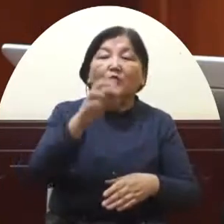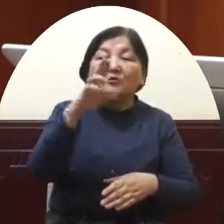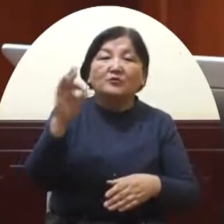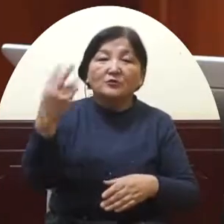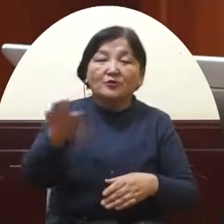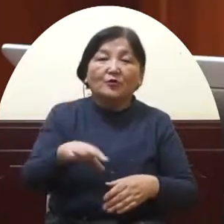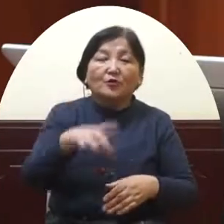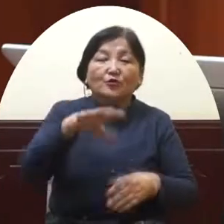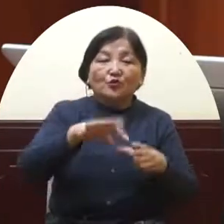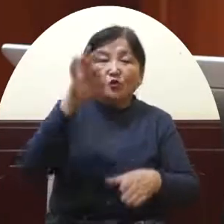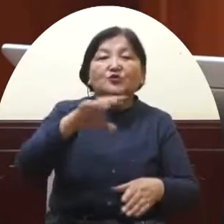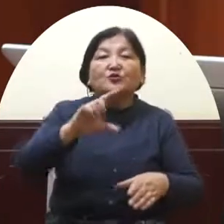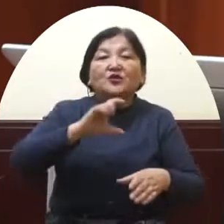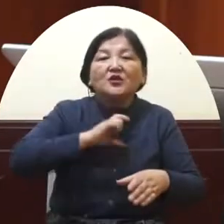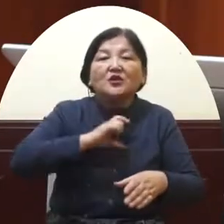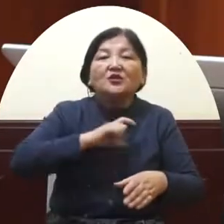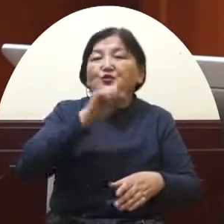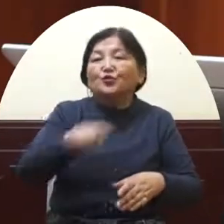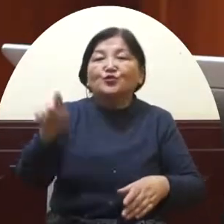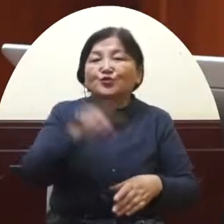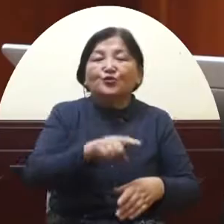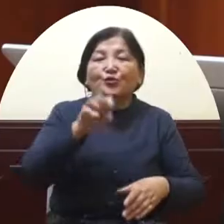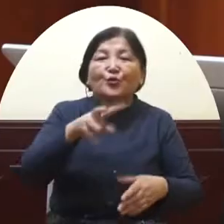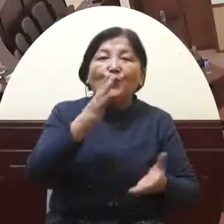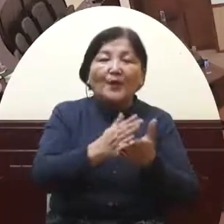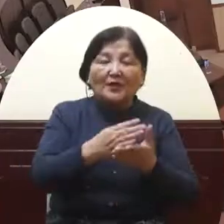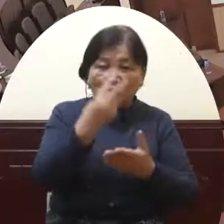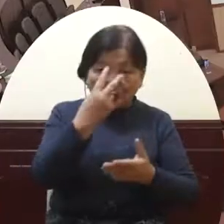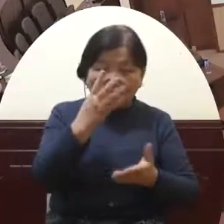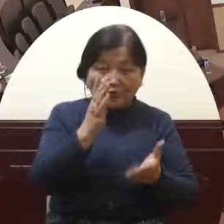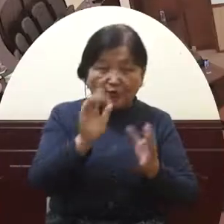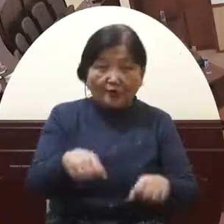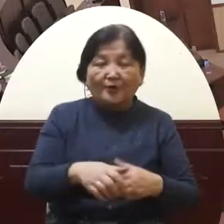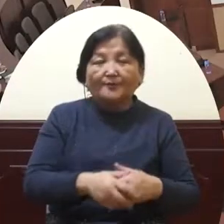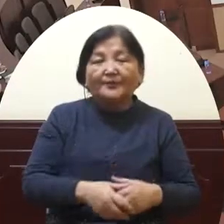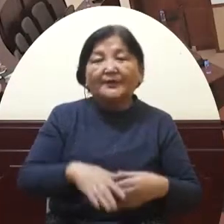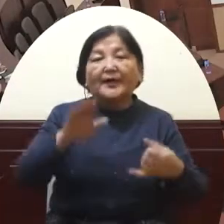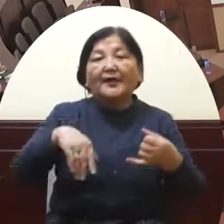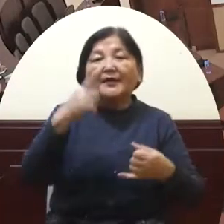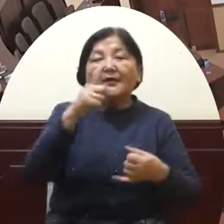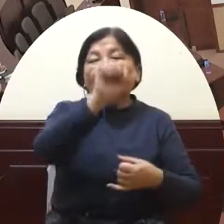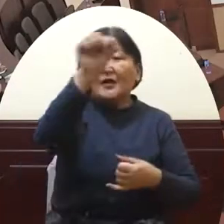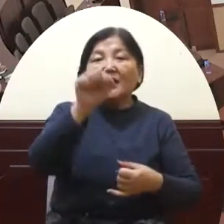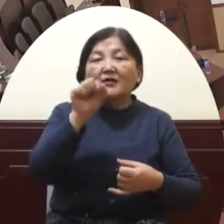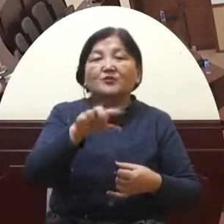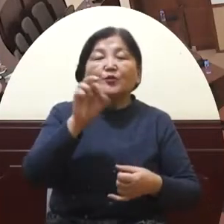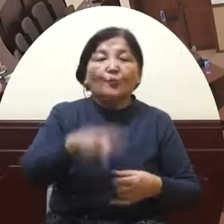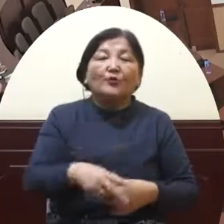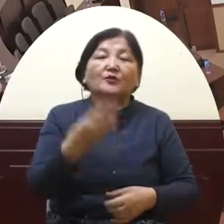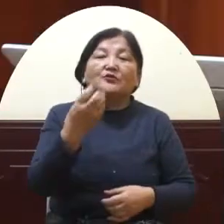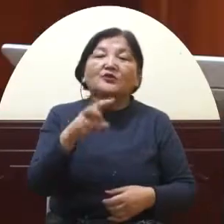эрх зөрчигдөд идэг юм байна гэдэг нэг дүгнэлтийг хийж болж байна. Дараагийн нэг асуудал нь бол энэ шилжилт хөдөлгөөн.